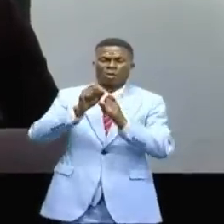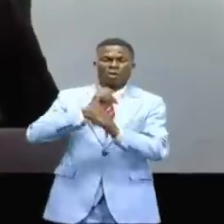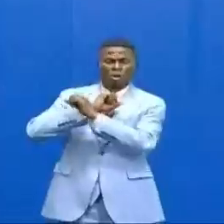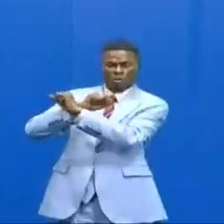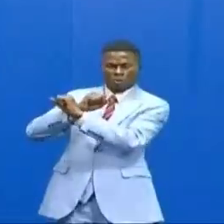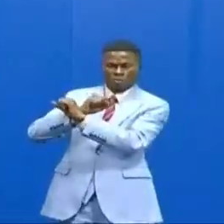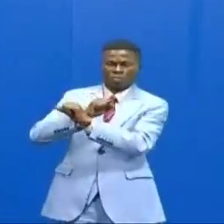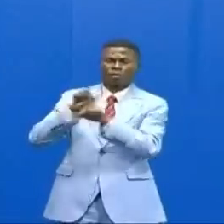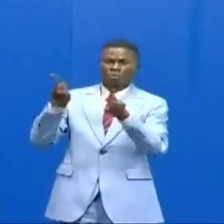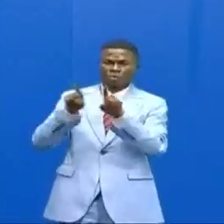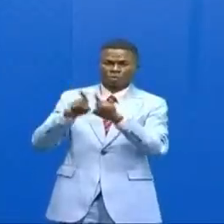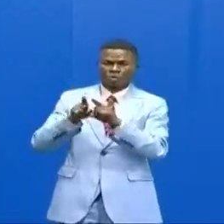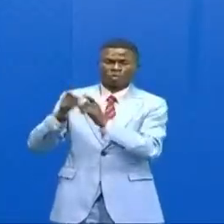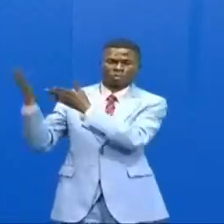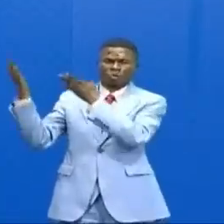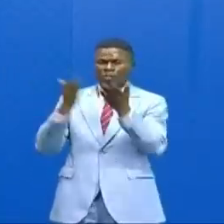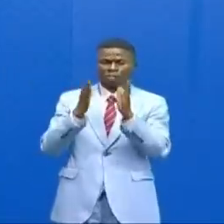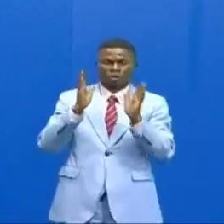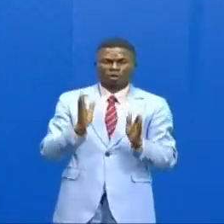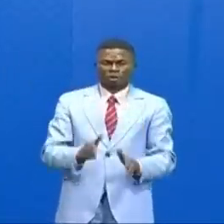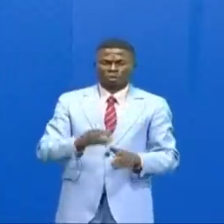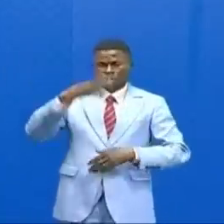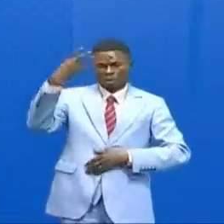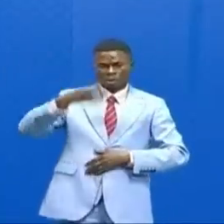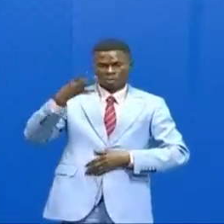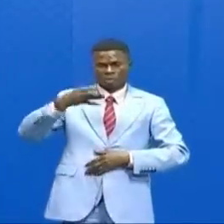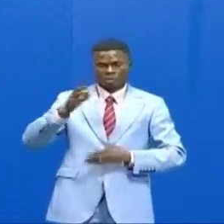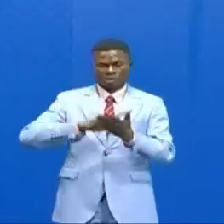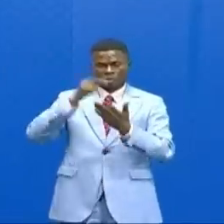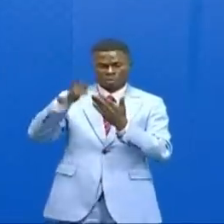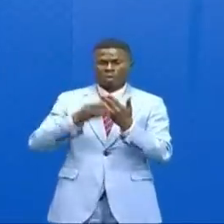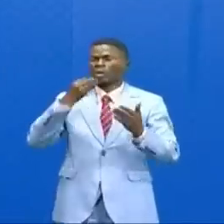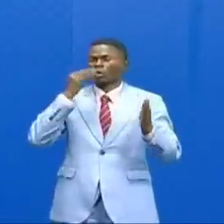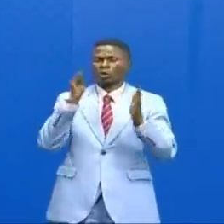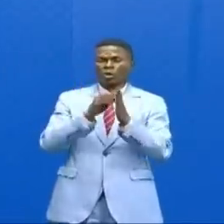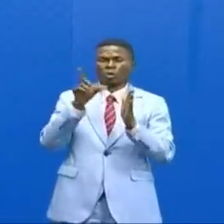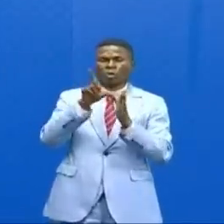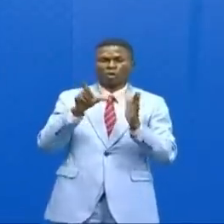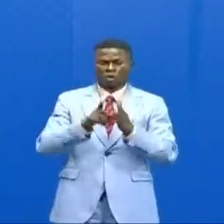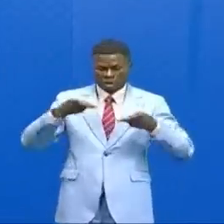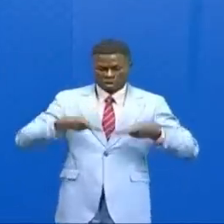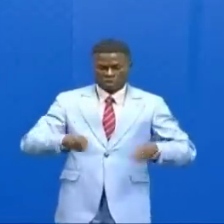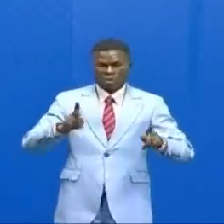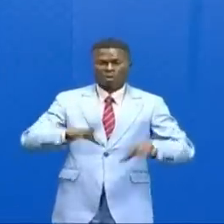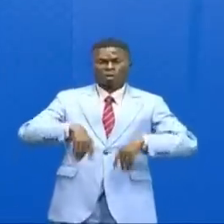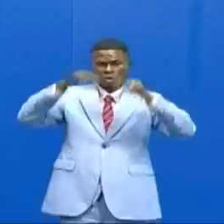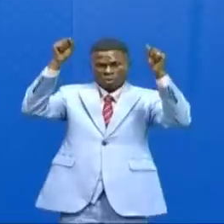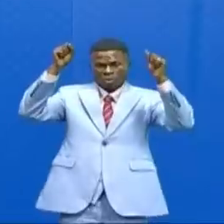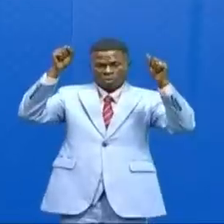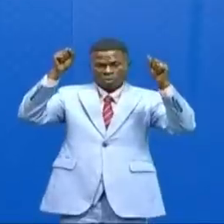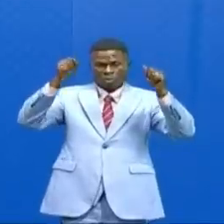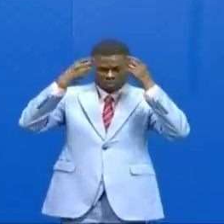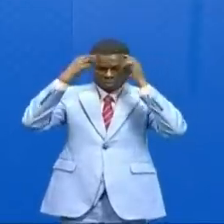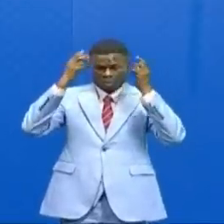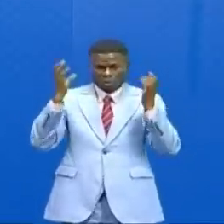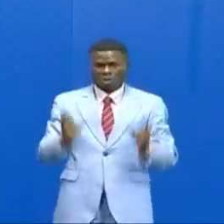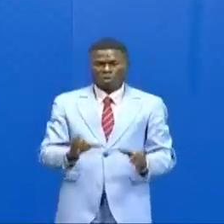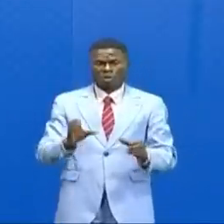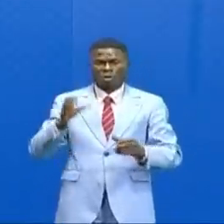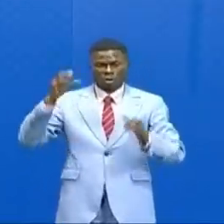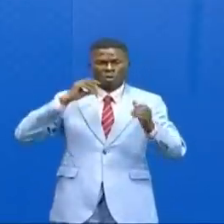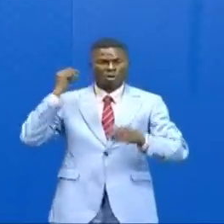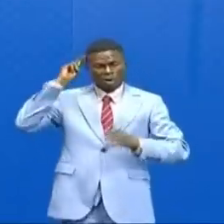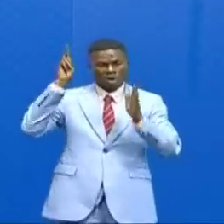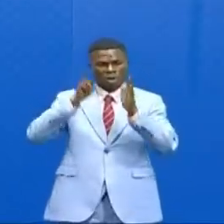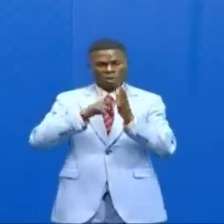protection réciproque des investissements. 4. Projet d'ordonnance-loi autorisant la ratification de la convention entre le gouvernement